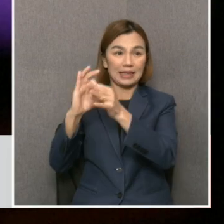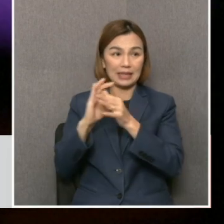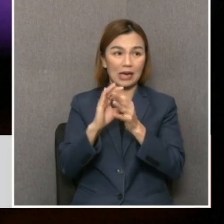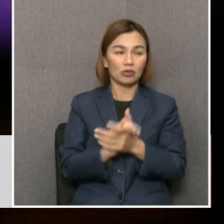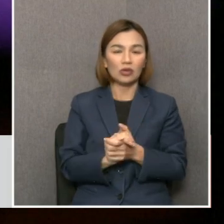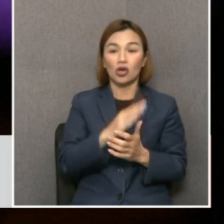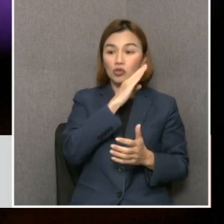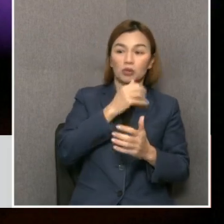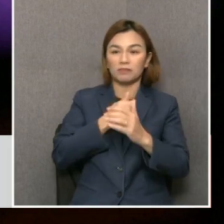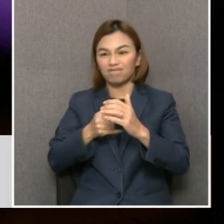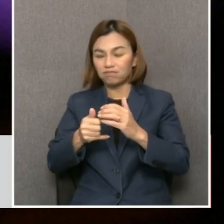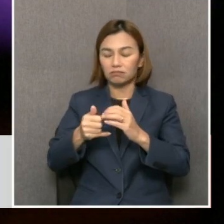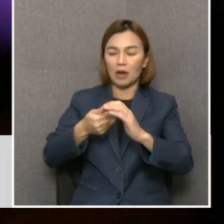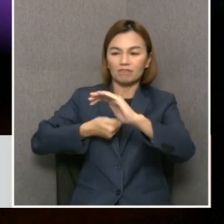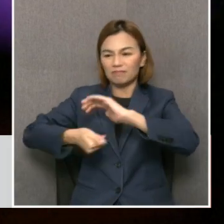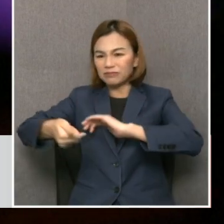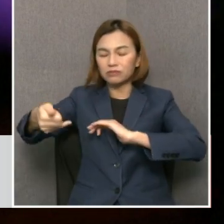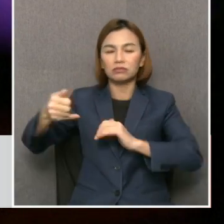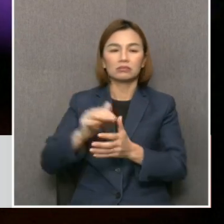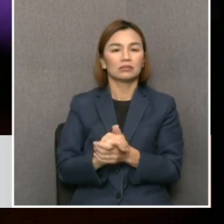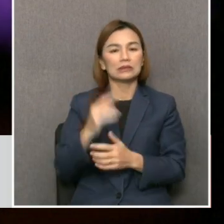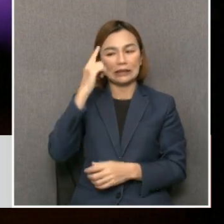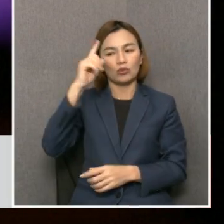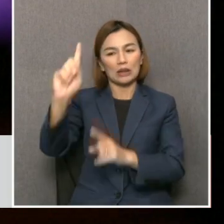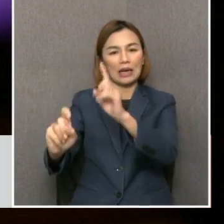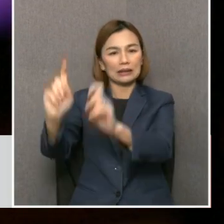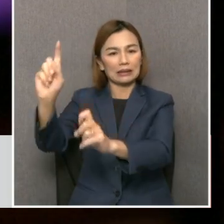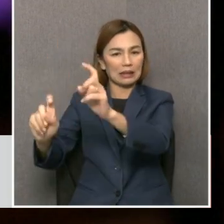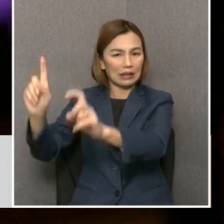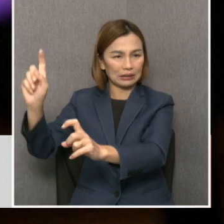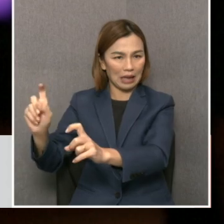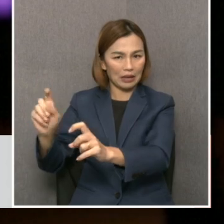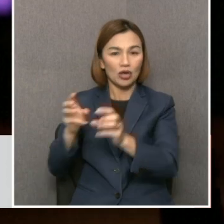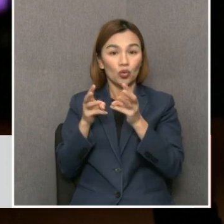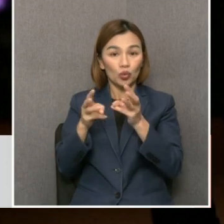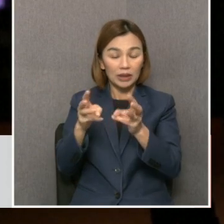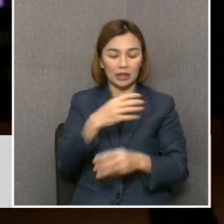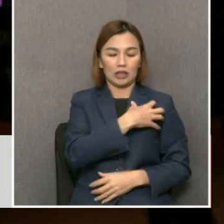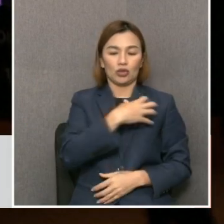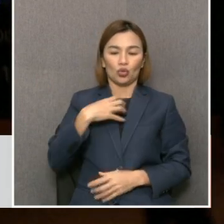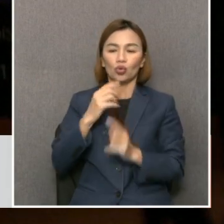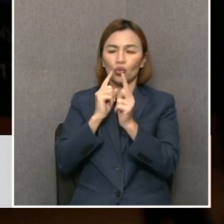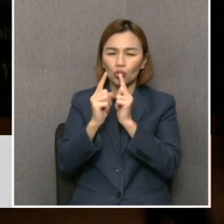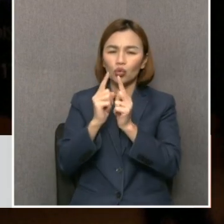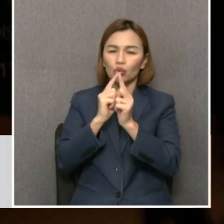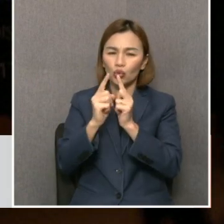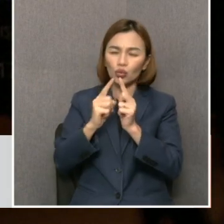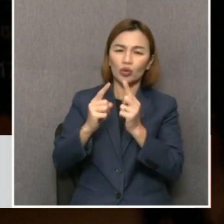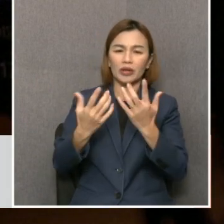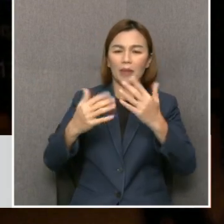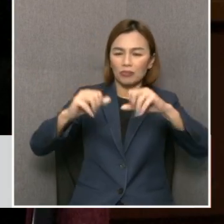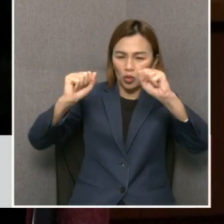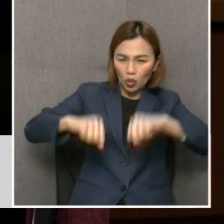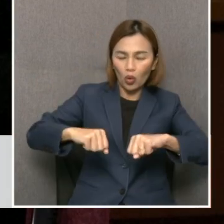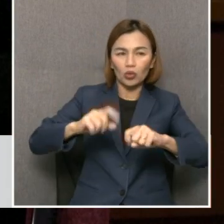ำเข้าไปรุนแรงเข้าไปเนี่ยคืออาจจะไม่รอดเลยนะแต่ต้องใช้วิธีทางการทูตละมุนละม่อมแบบนี้นายปันปรีบอกกับรอยเตอร์ด้วย